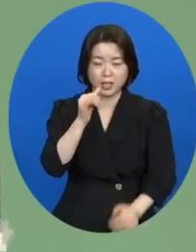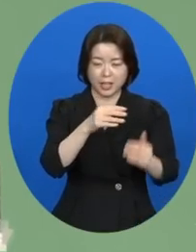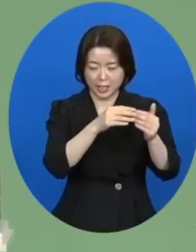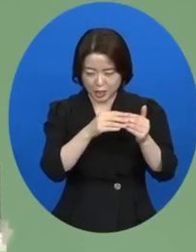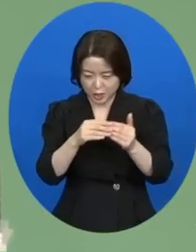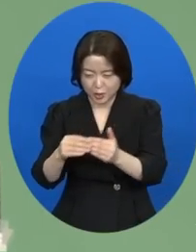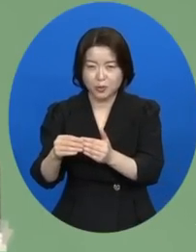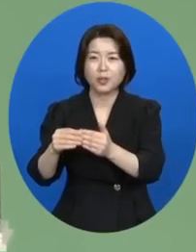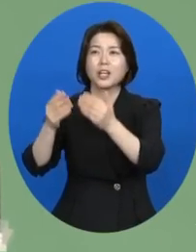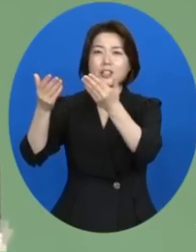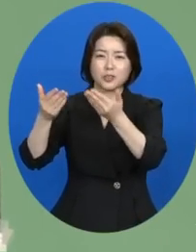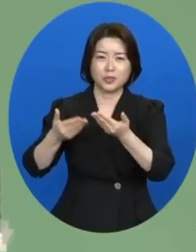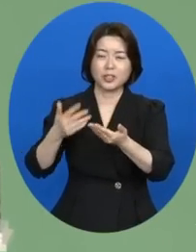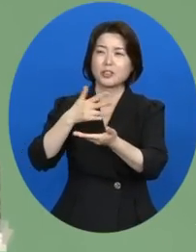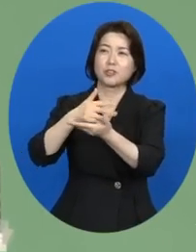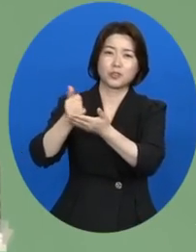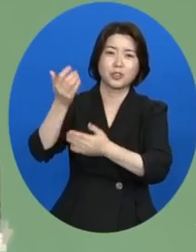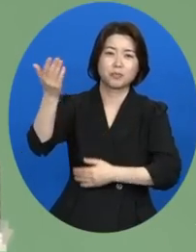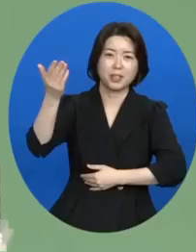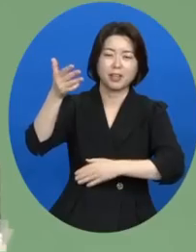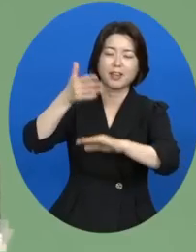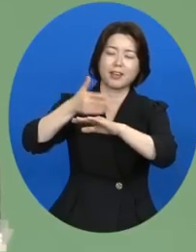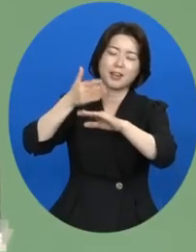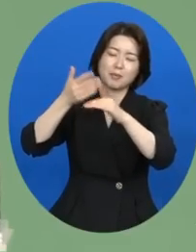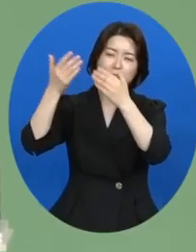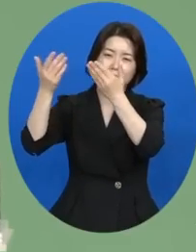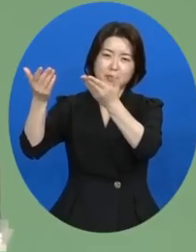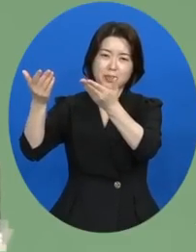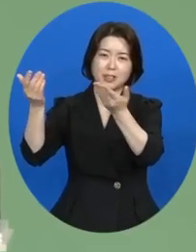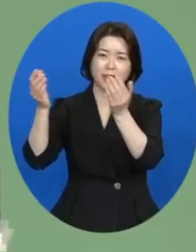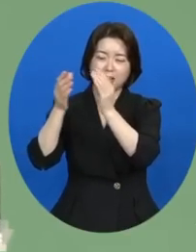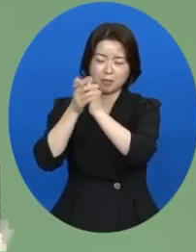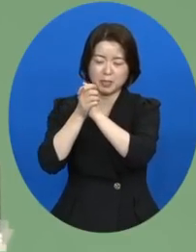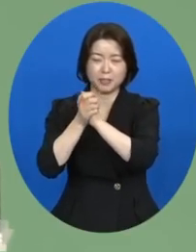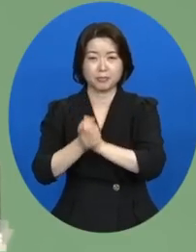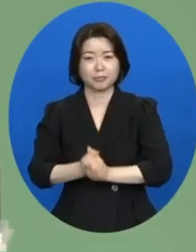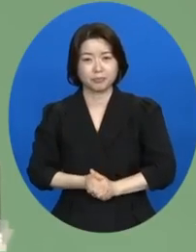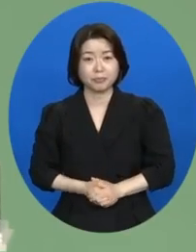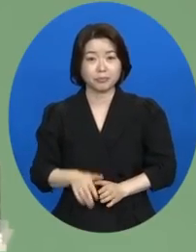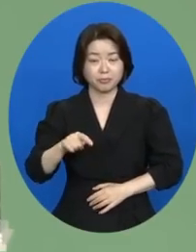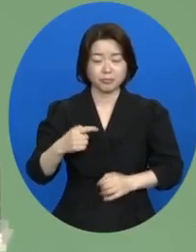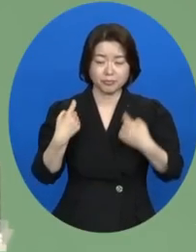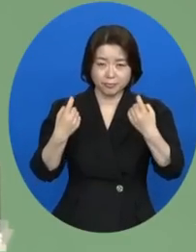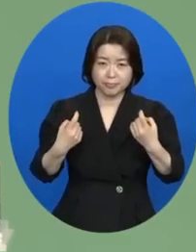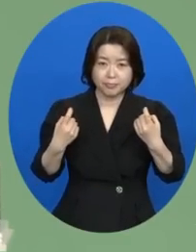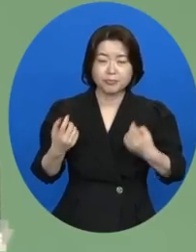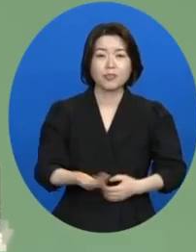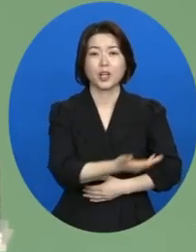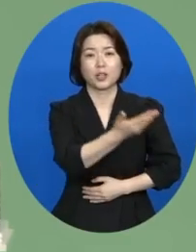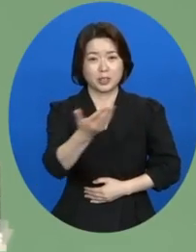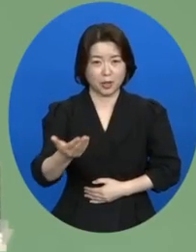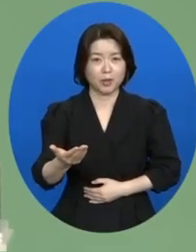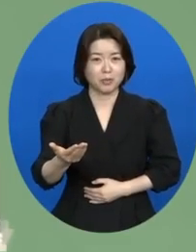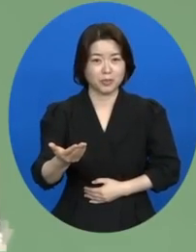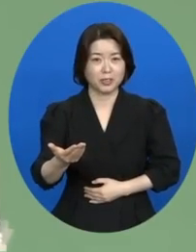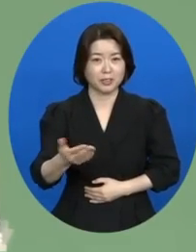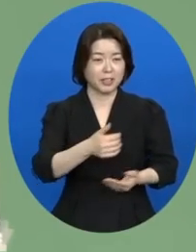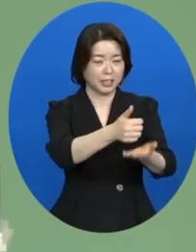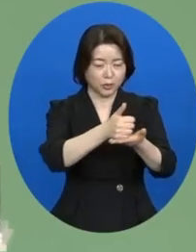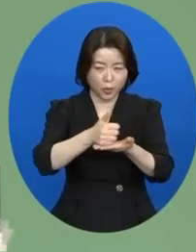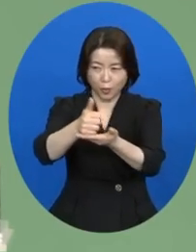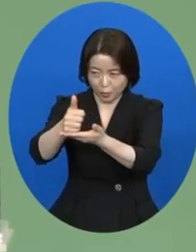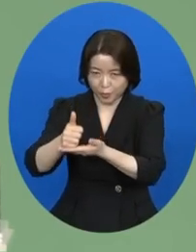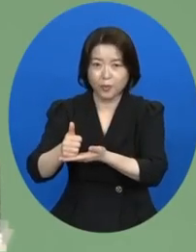인도해 주신 주님께 감사드립니다. 그리고 이 요정의 여러분들